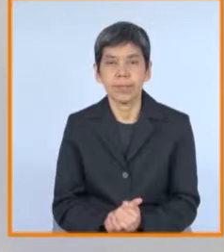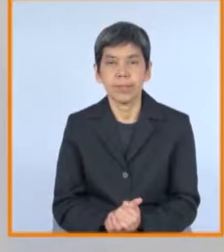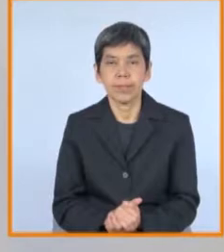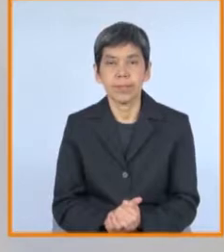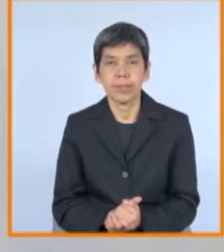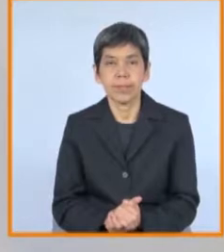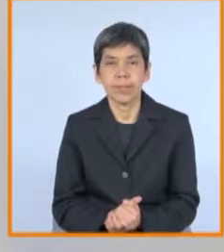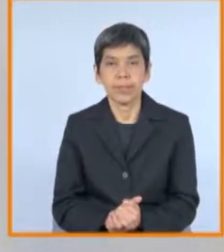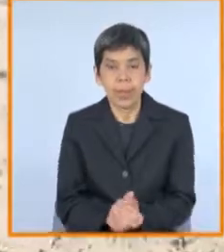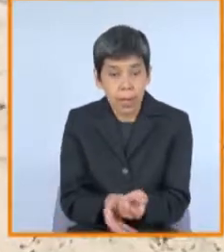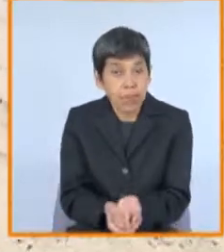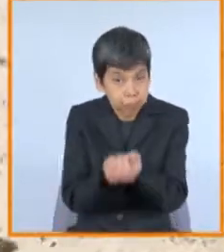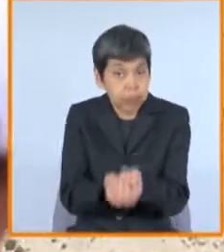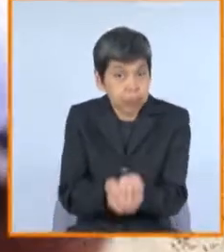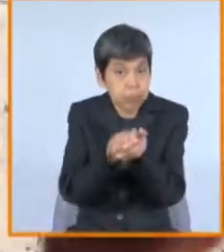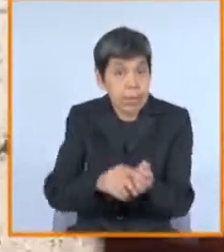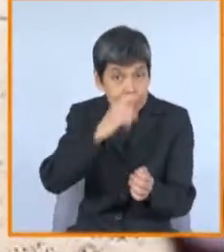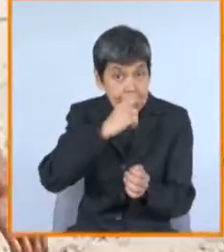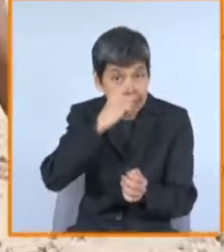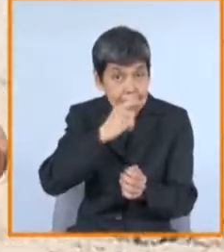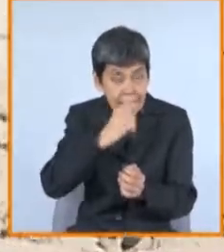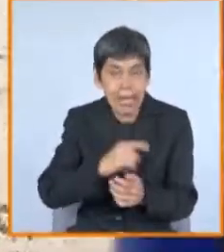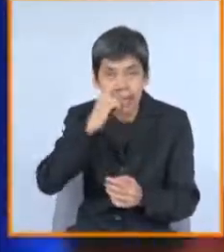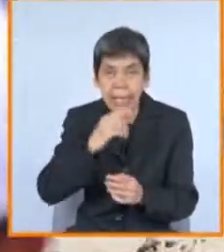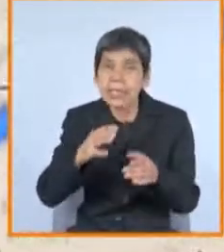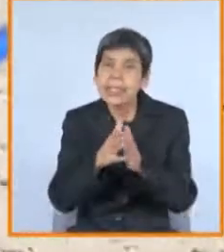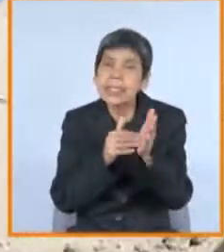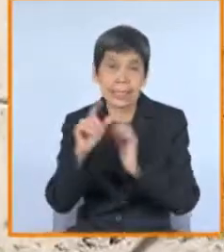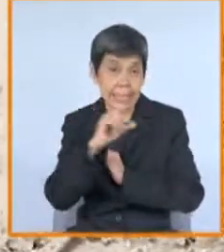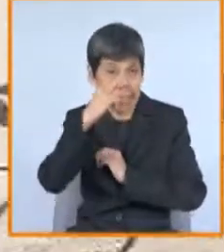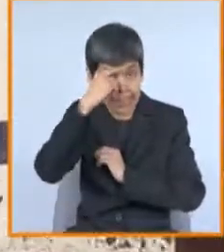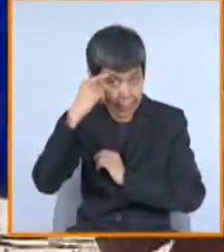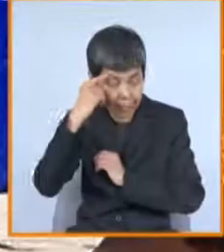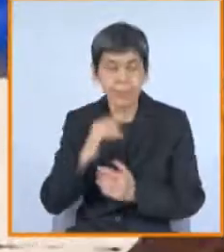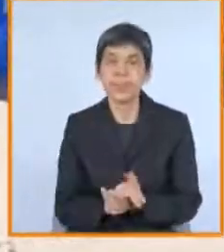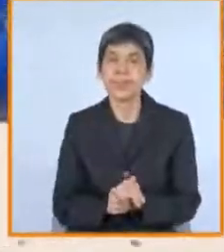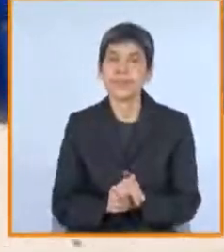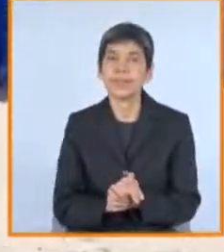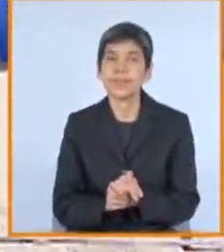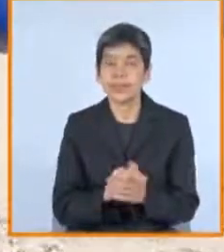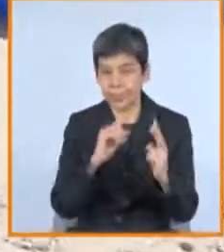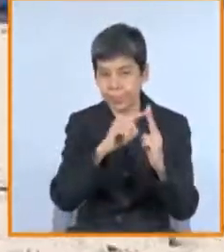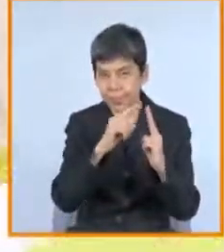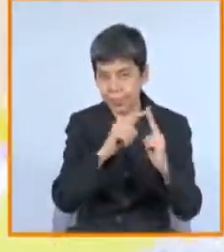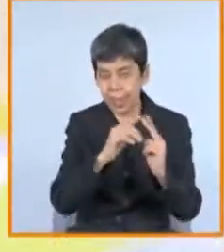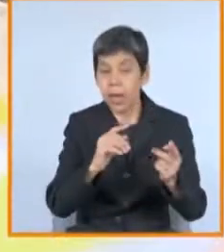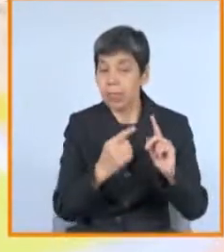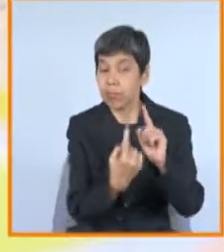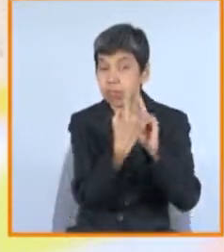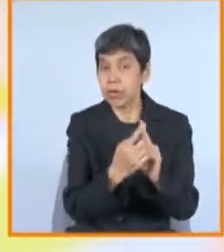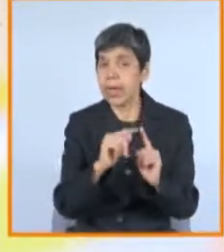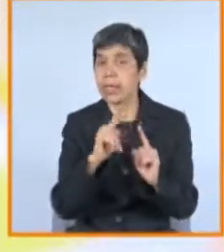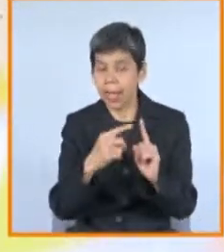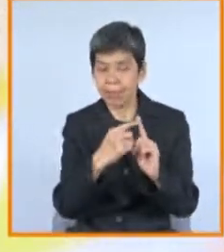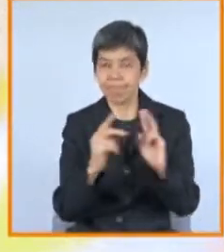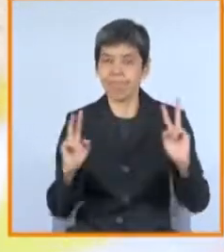ขณะที่วอลเลย์บอลชายหาดหญิงไทยทีมตบสาวไทยชุดสีเหลืองดำนำโดยรำไพลิศนุ่มวงจับคู่กับคณิษฐาหง